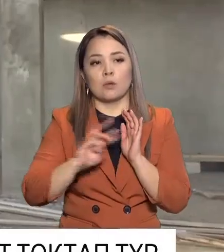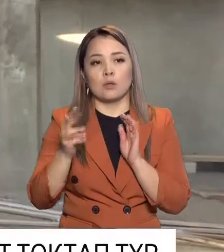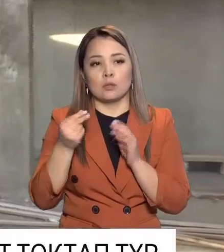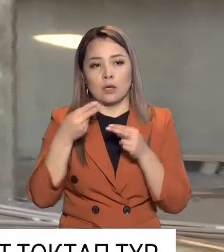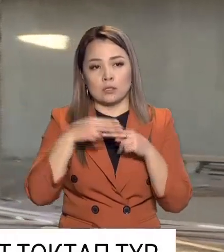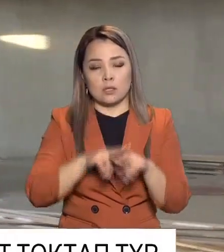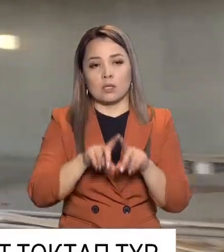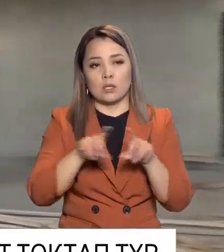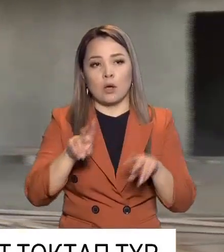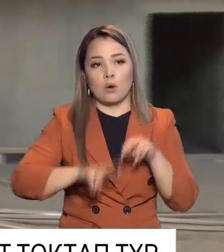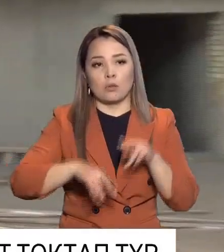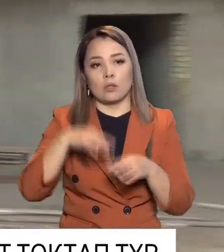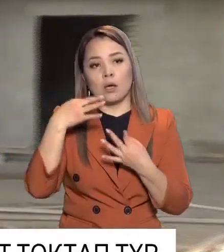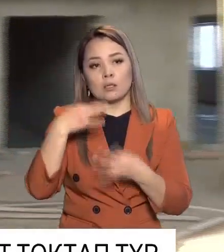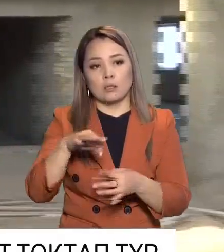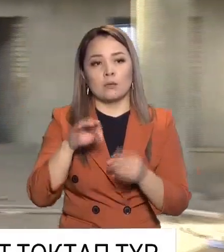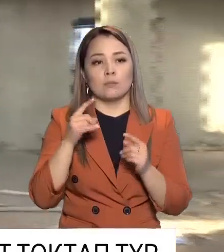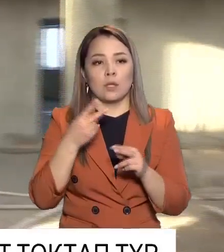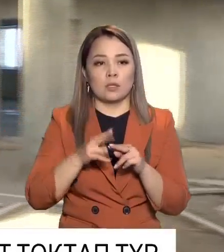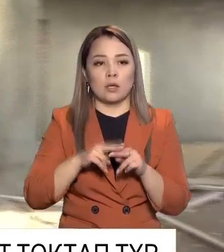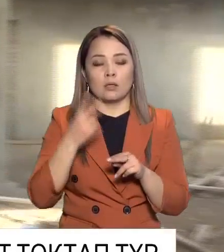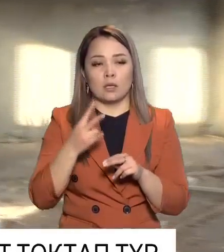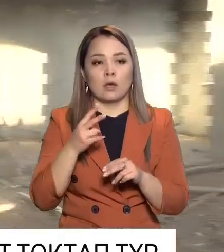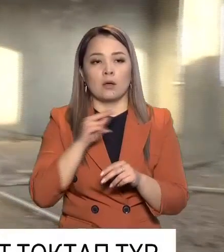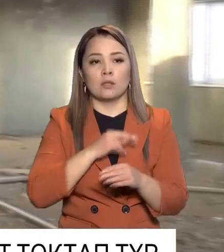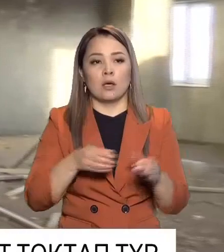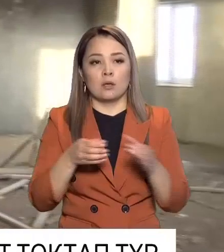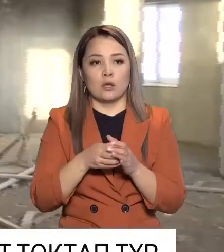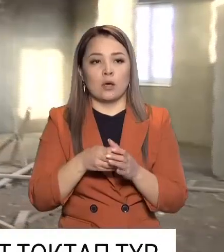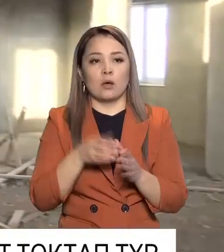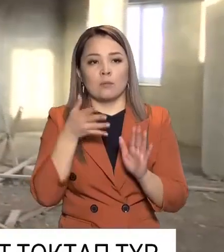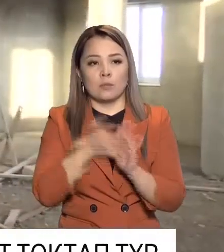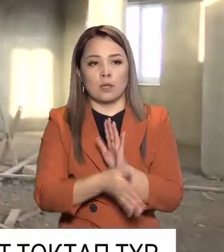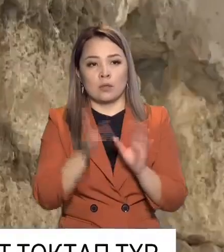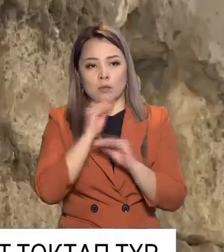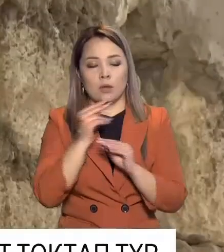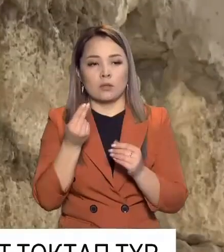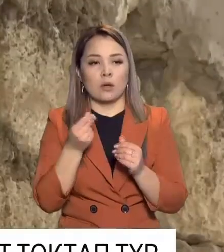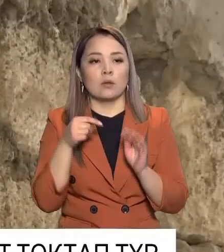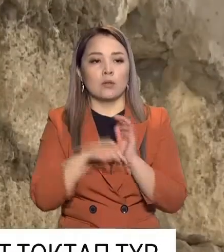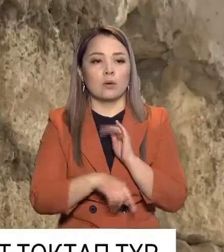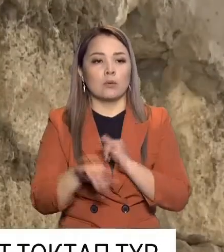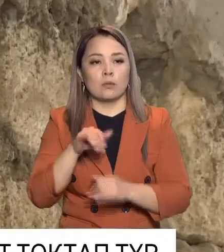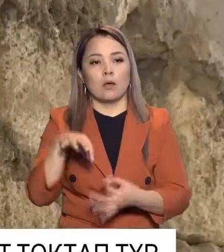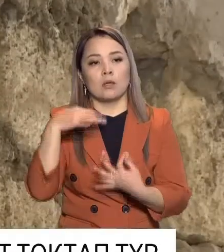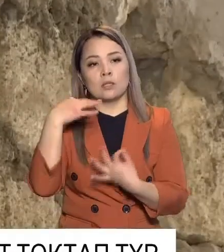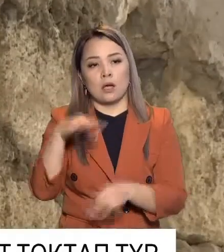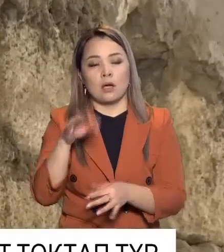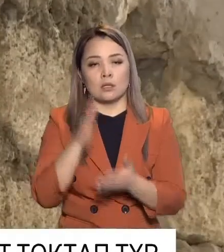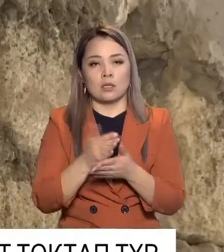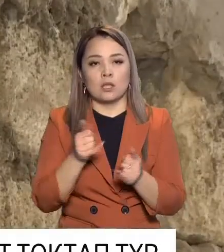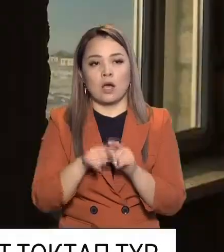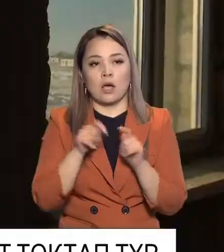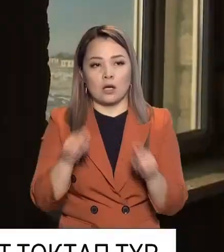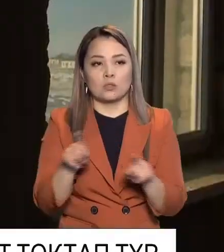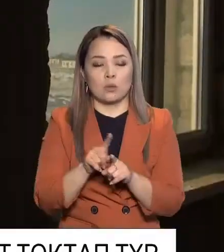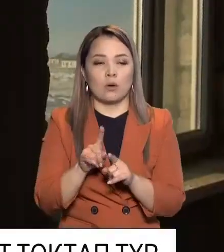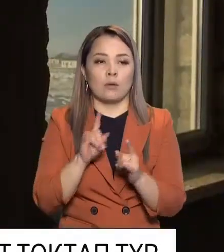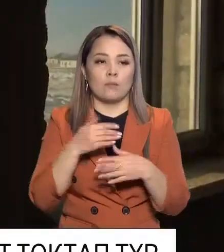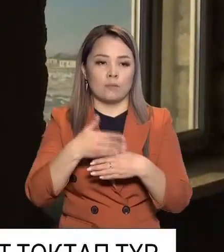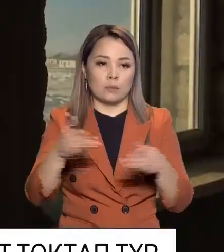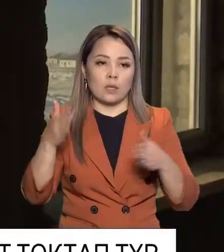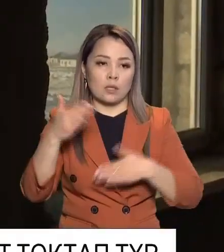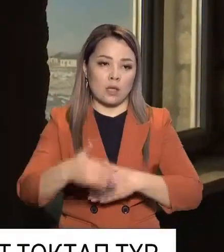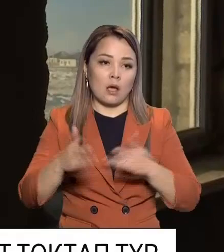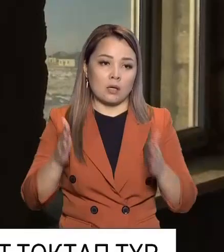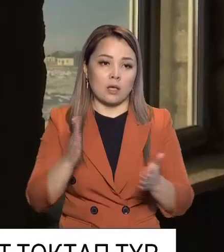қаржы бөлінген нысанның құрылысы тоқтап тұр. Екі мердігер де шаруаны оңдырмады. Ғимараттың қалқиып қаңқасы ғана тұр. Ашық тесік жатыр.